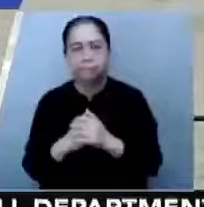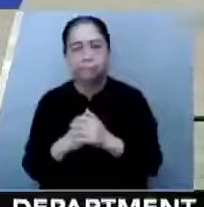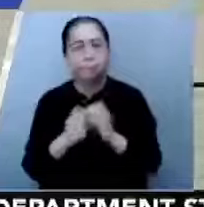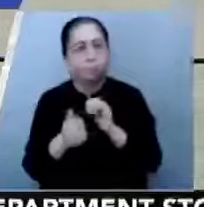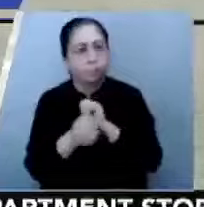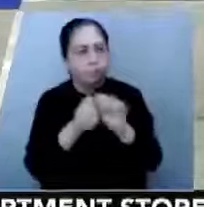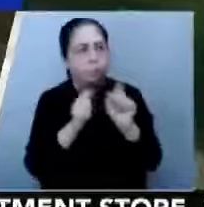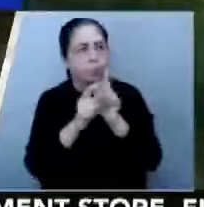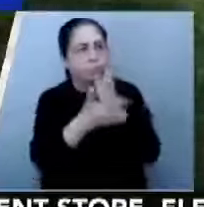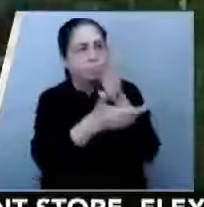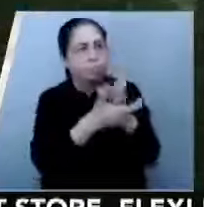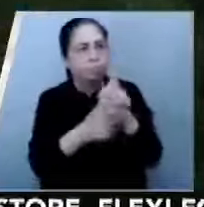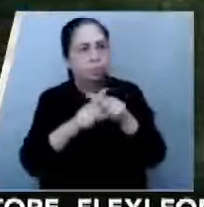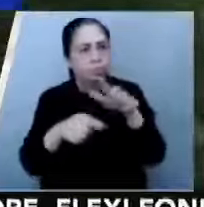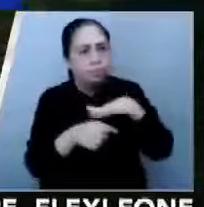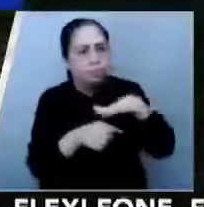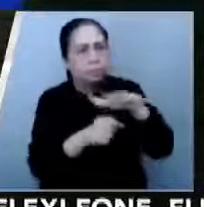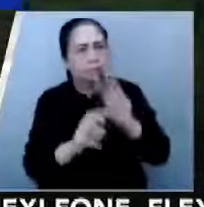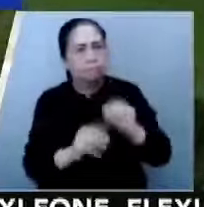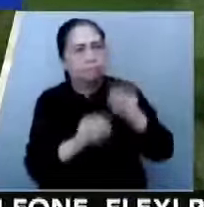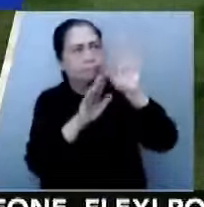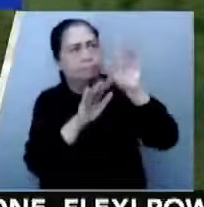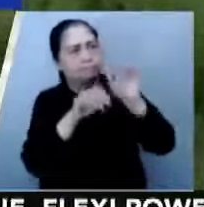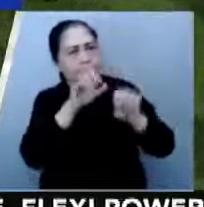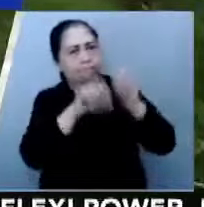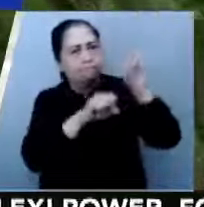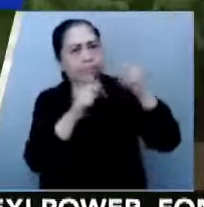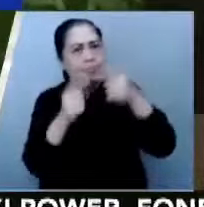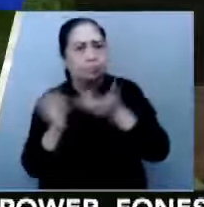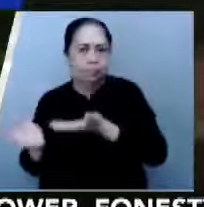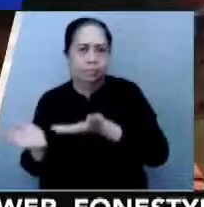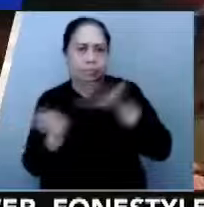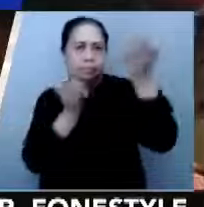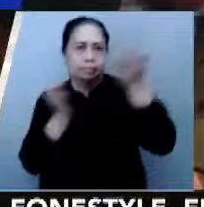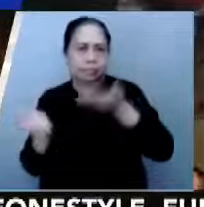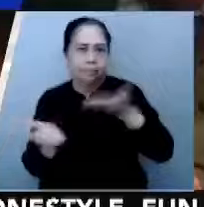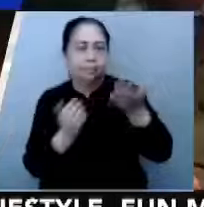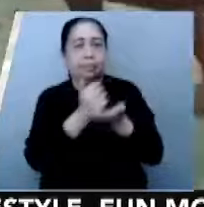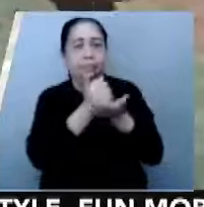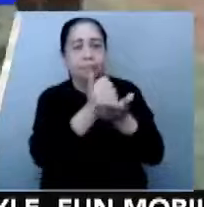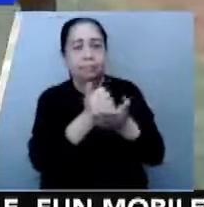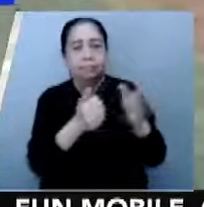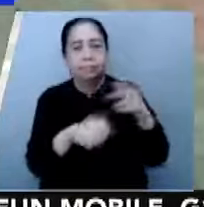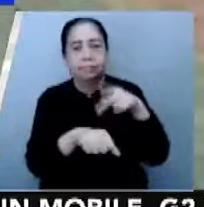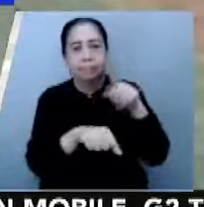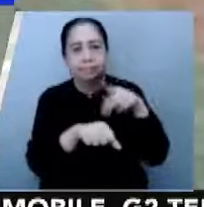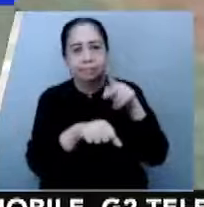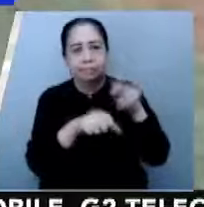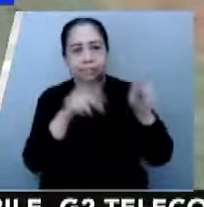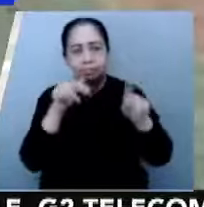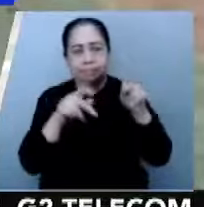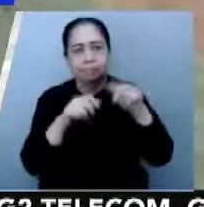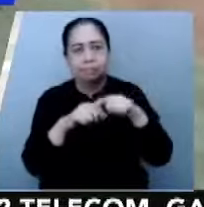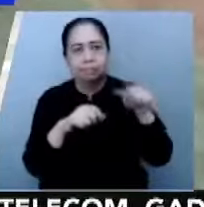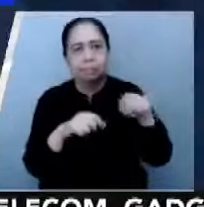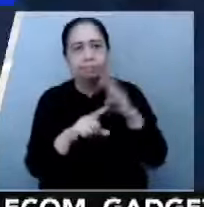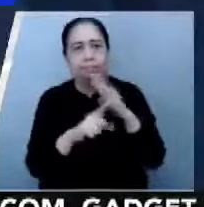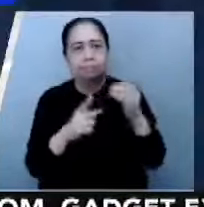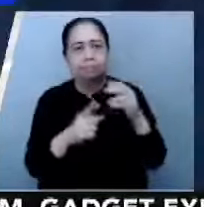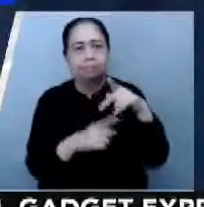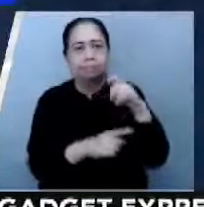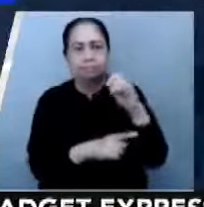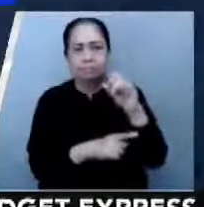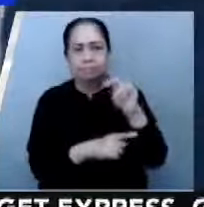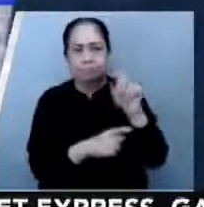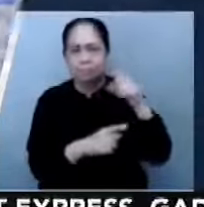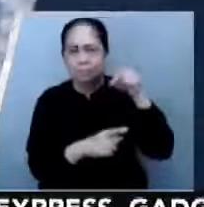na sapa at inakyat ang bundok para hatiran ng tulong ang mga katutubong mandaya sa Barangay Pichon, ang pinakamalayong barangay